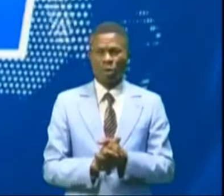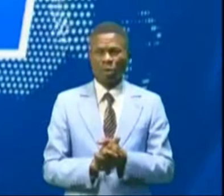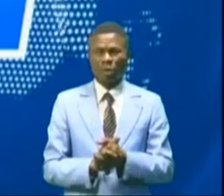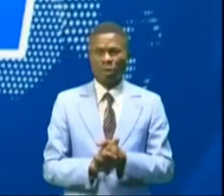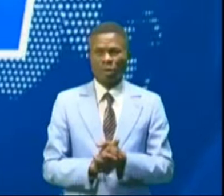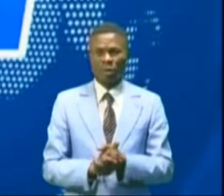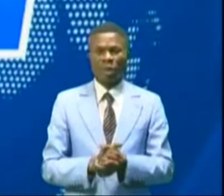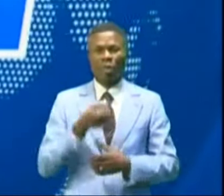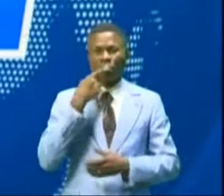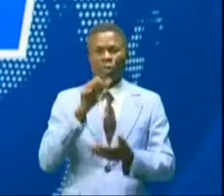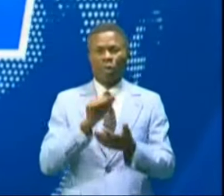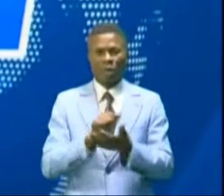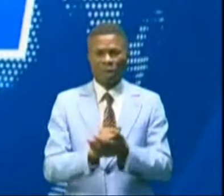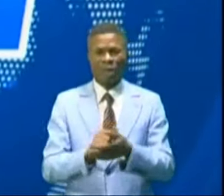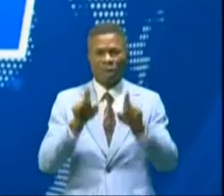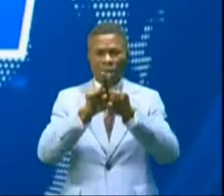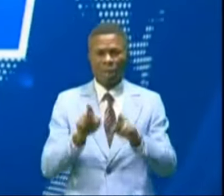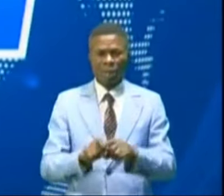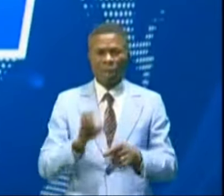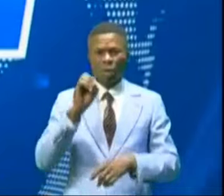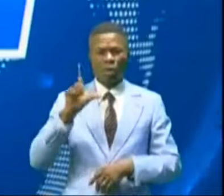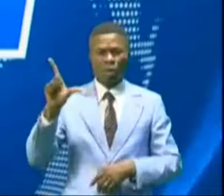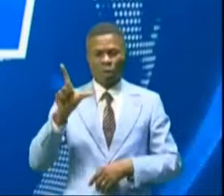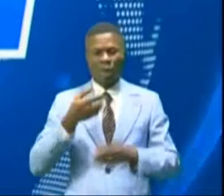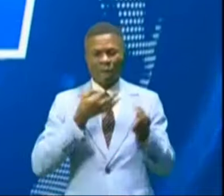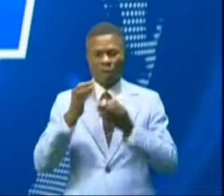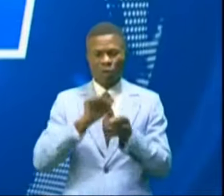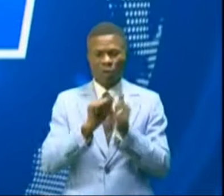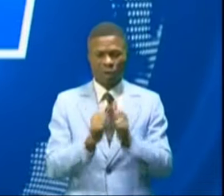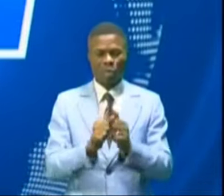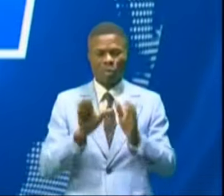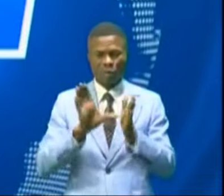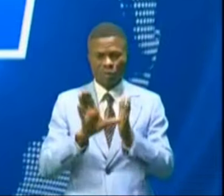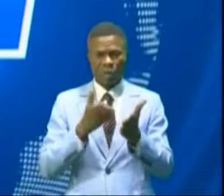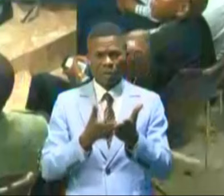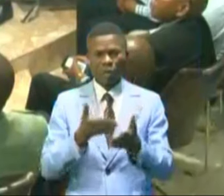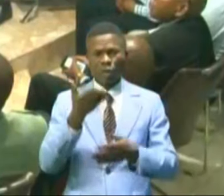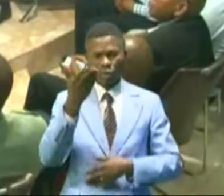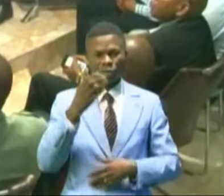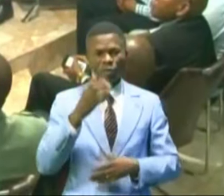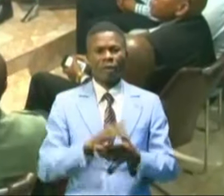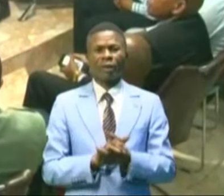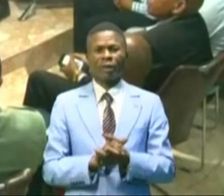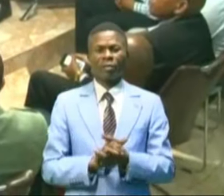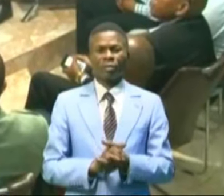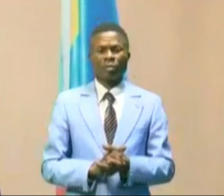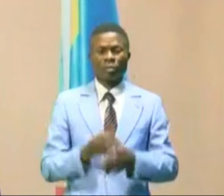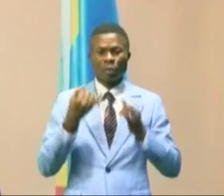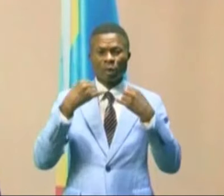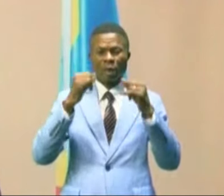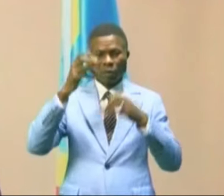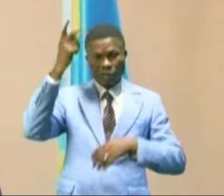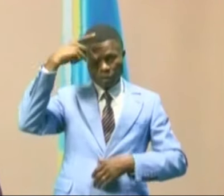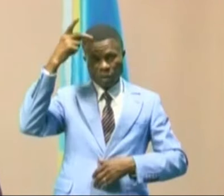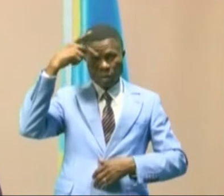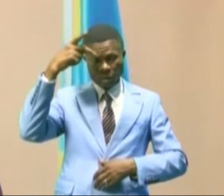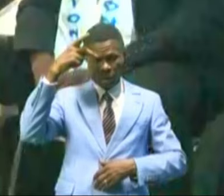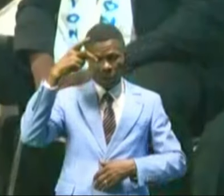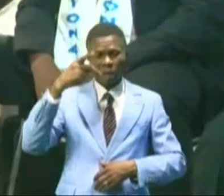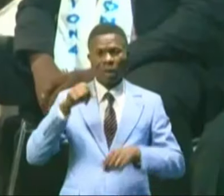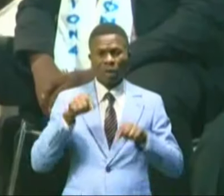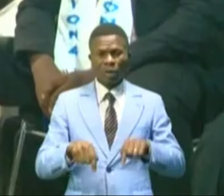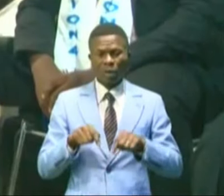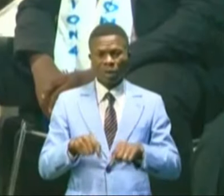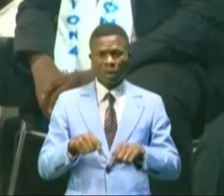du Parlement. Jojon Dibou et Olivier Makiessé ont signé ce reportage. L'actualité politique brûlante de l'heure, passée